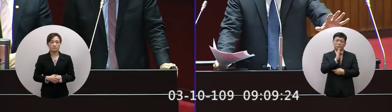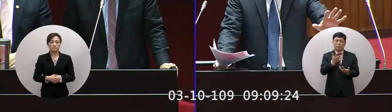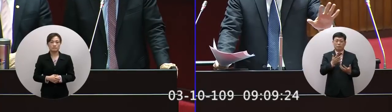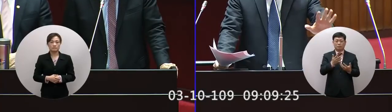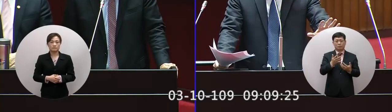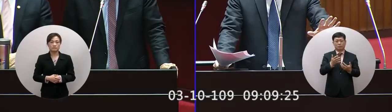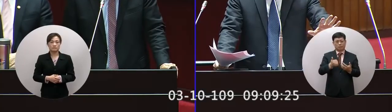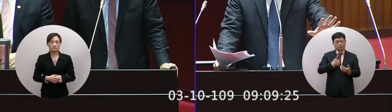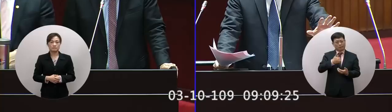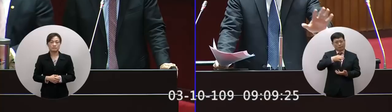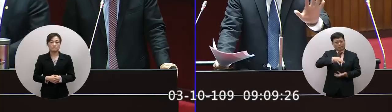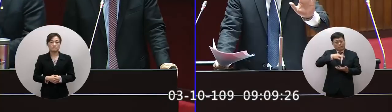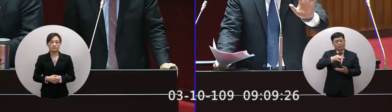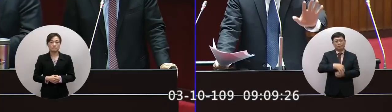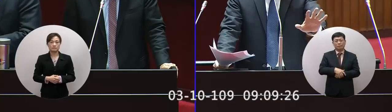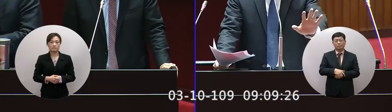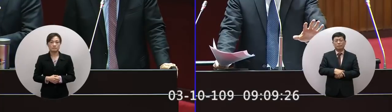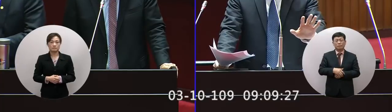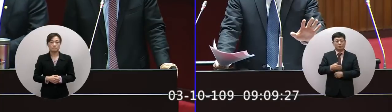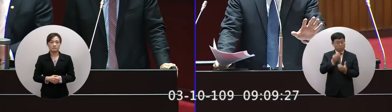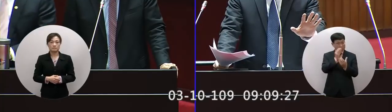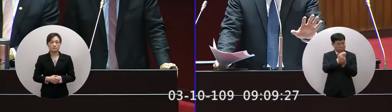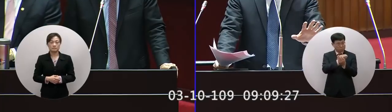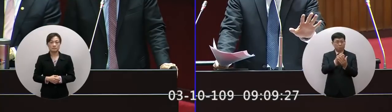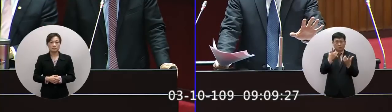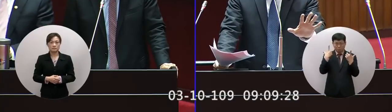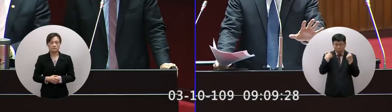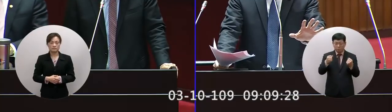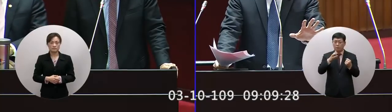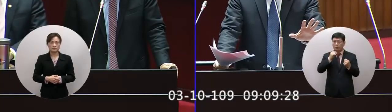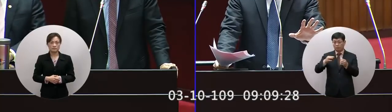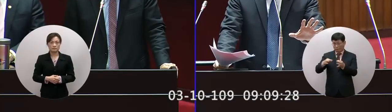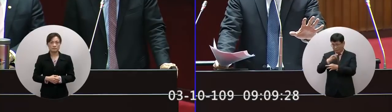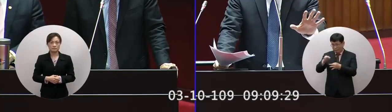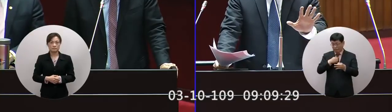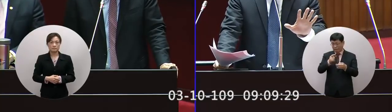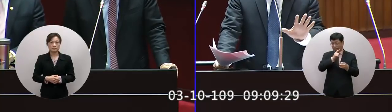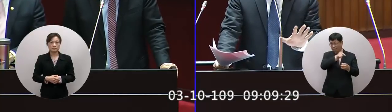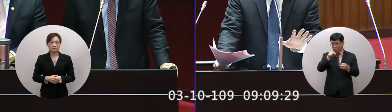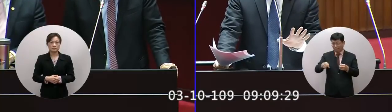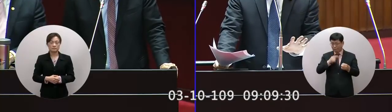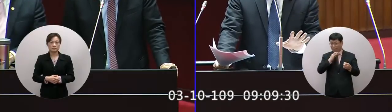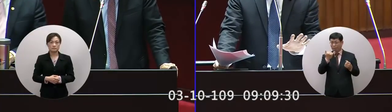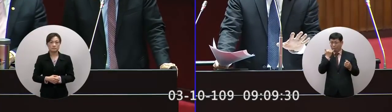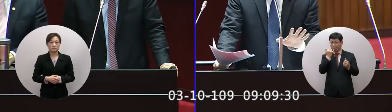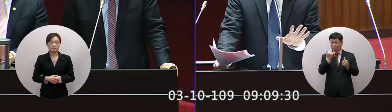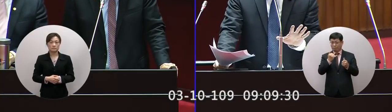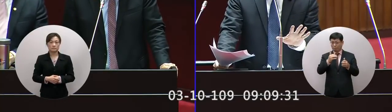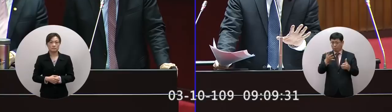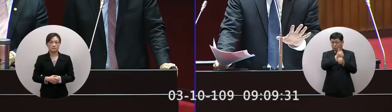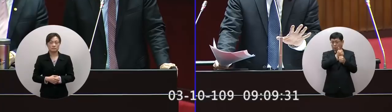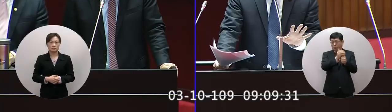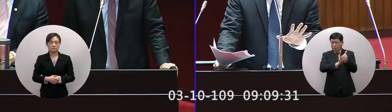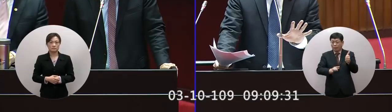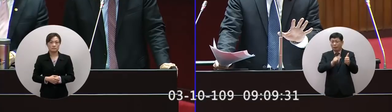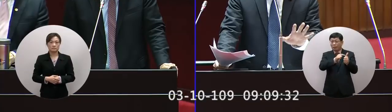几乎也无效，这才是令我们担心的地方。那股市是经济的橱窗而已啦，橱窗后面